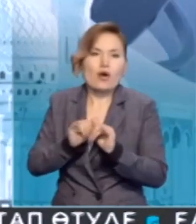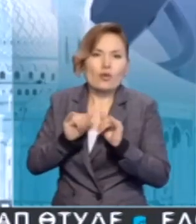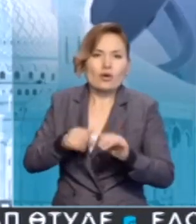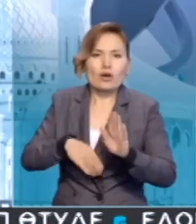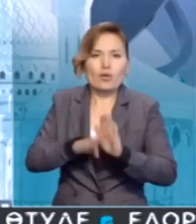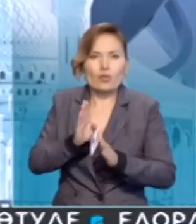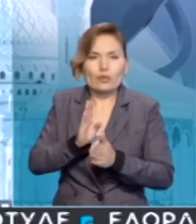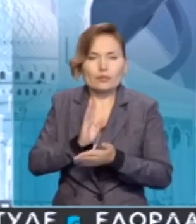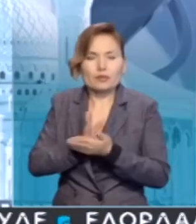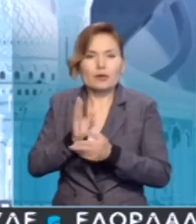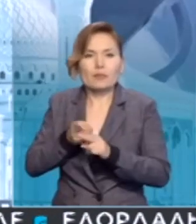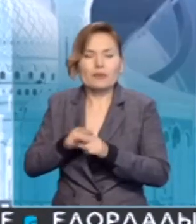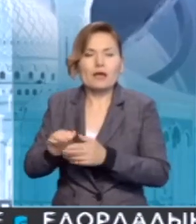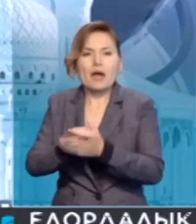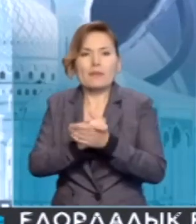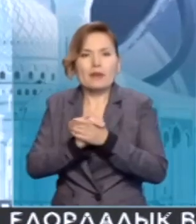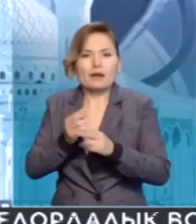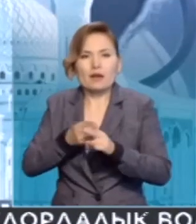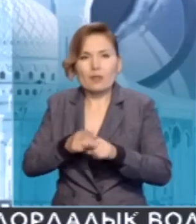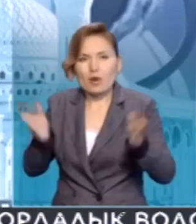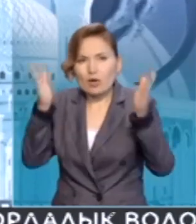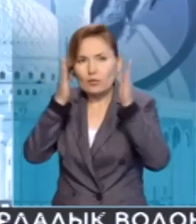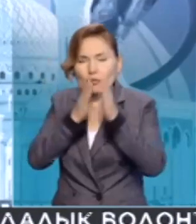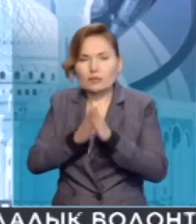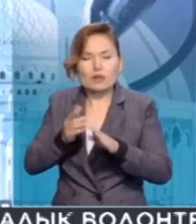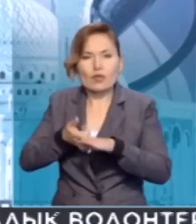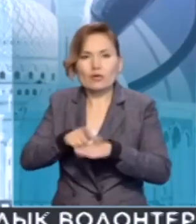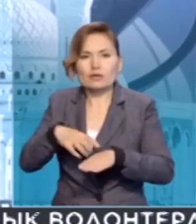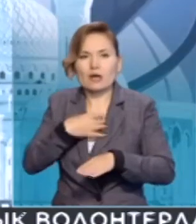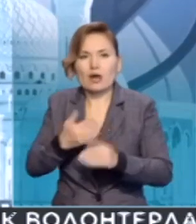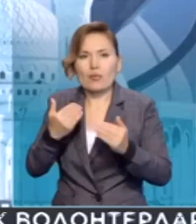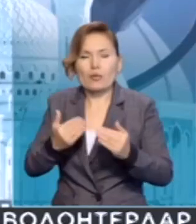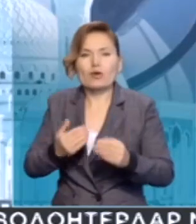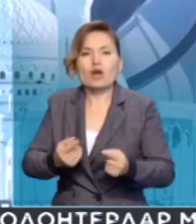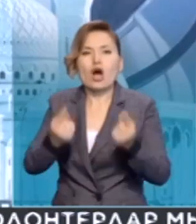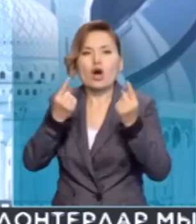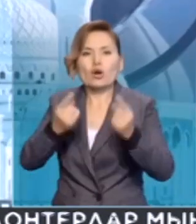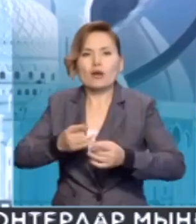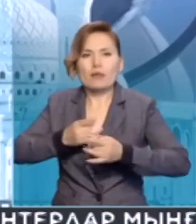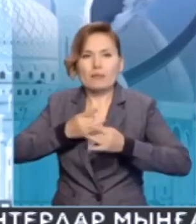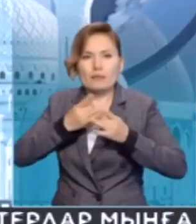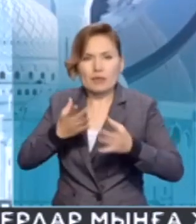ізгіліктің бастауы болған ата дініміздің басты мәні осында. Бүгінгі ұлық мейрамда шалған